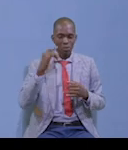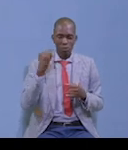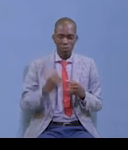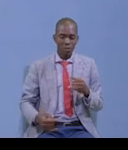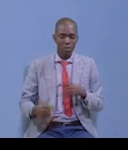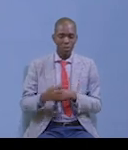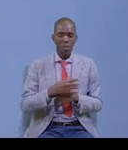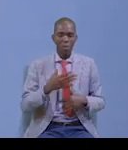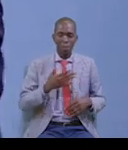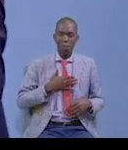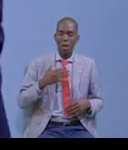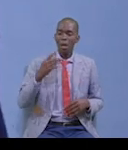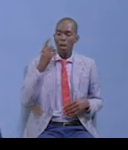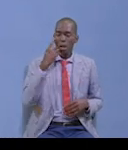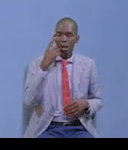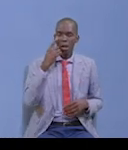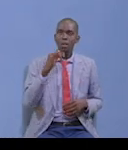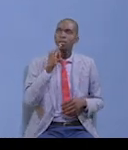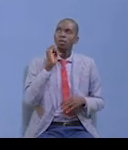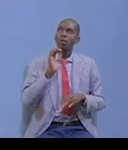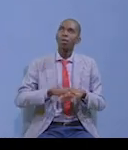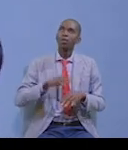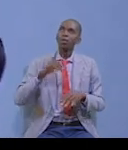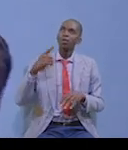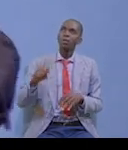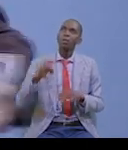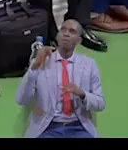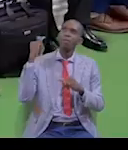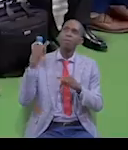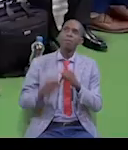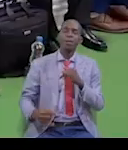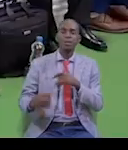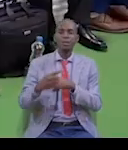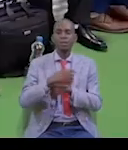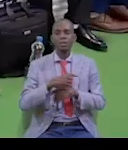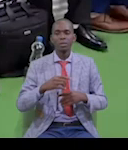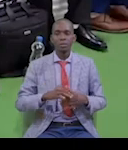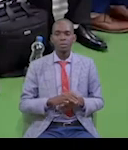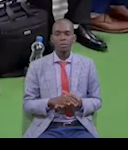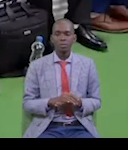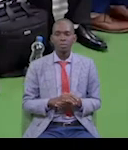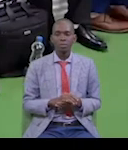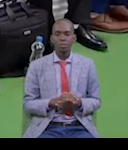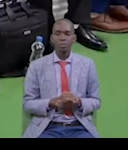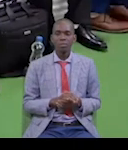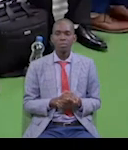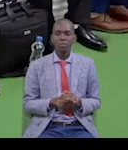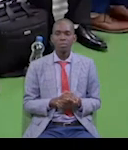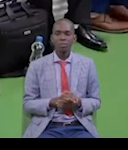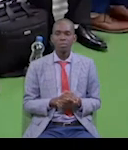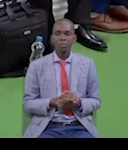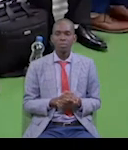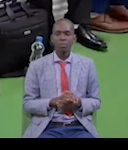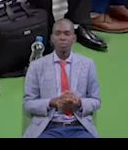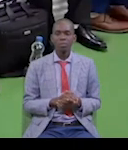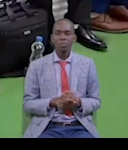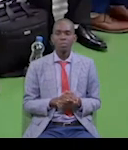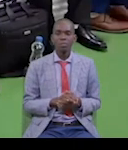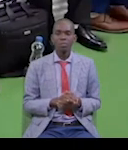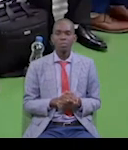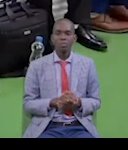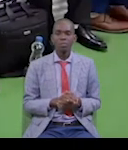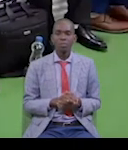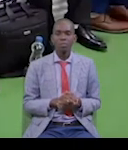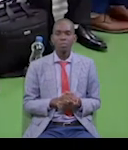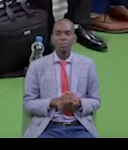on the final day. హృదయ ఉద్దేశం ఏ రీతిగా ఉండాలి అంటే, ఏది వచ్చినా ఏది పోయినా నా యొక్క ఏకాక తదేక దృష్టి